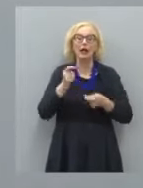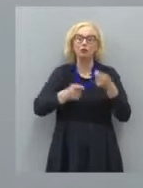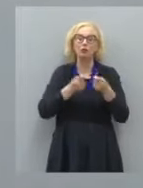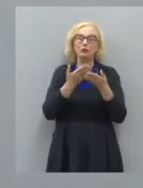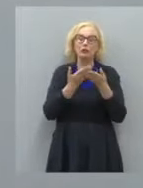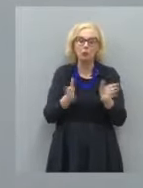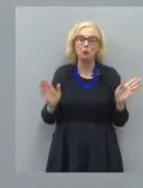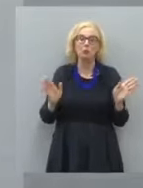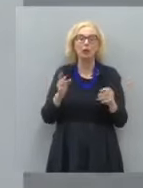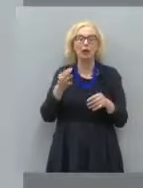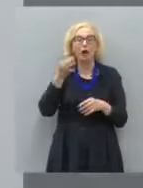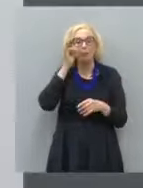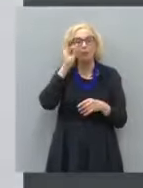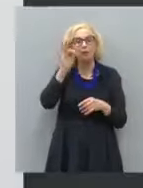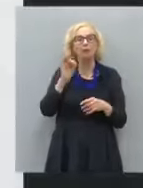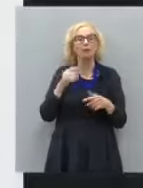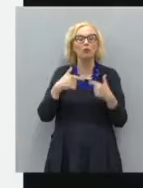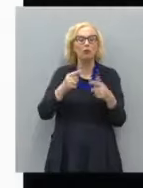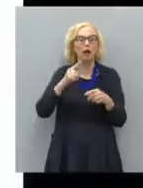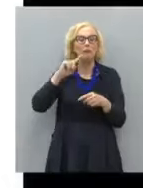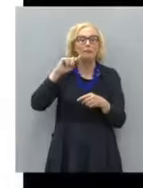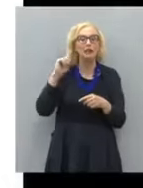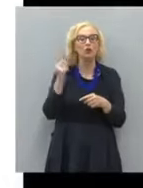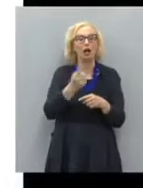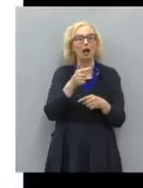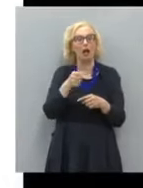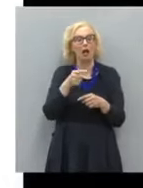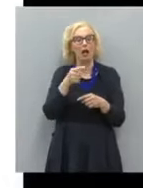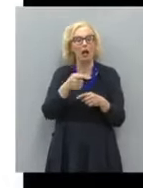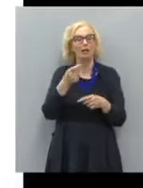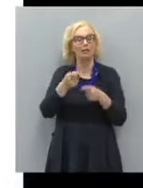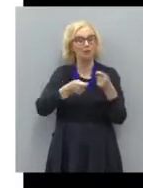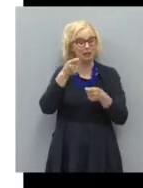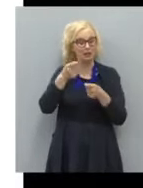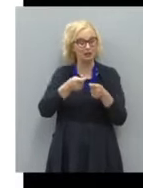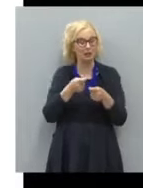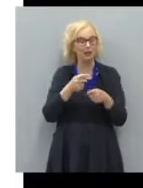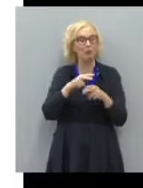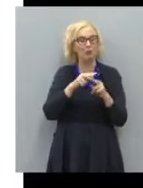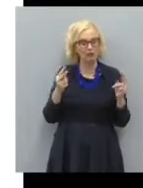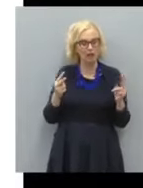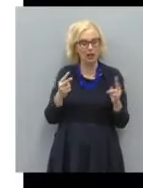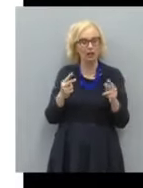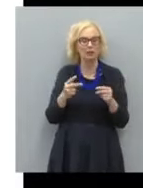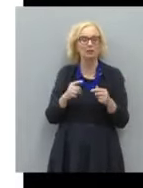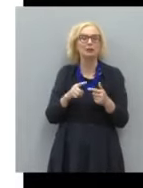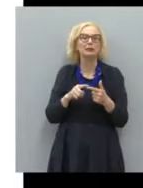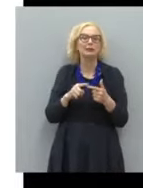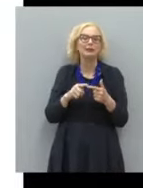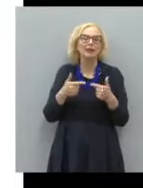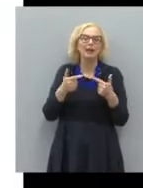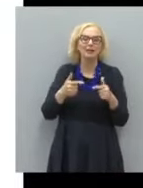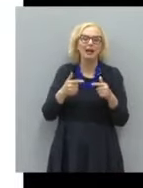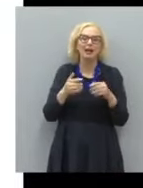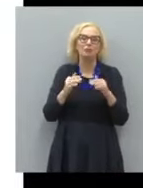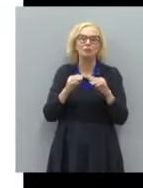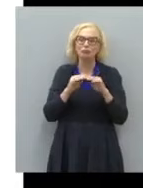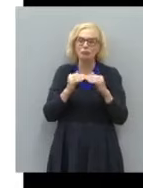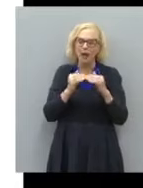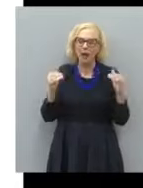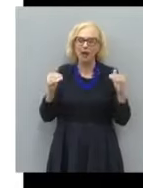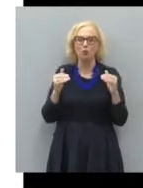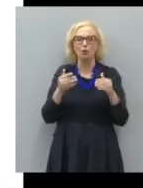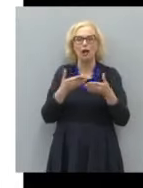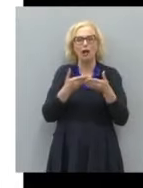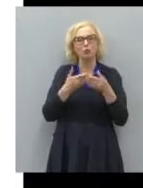l'efficienza degli enti del sistema pubblico provinciale tra indirizzare e rendere più equi gli aiuti alle famiglie ecco